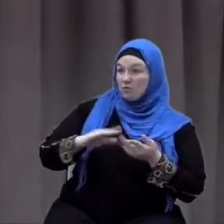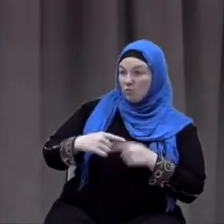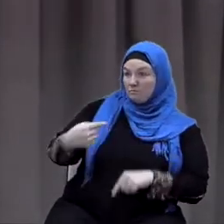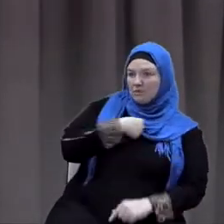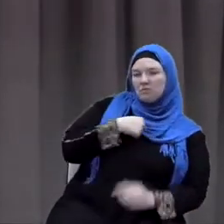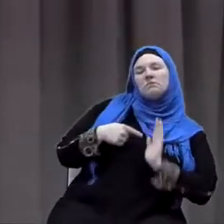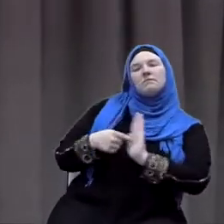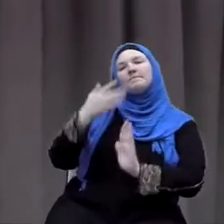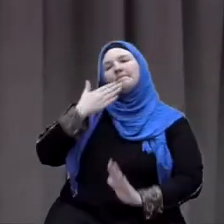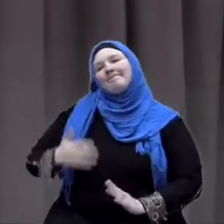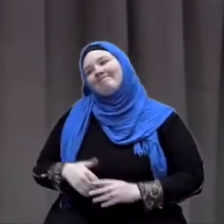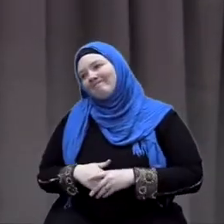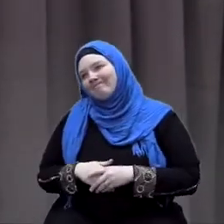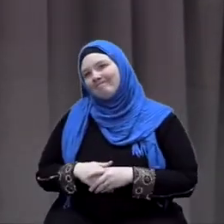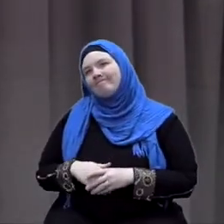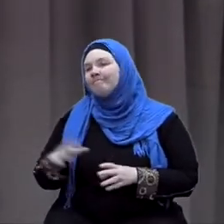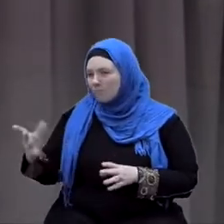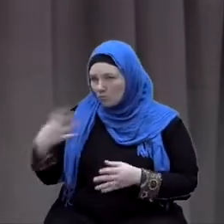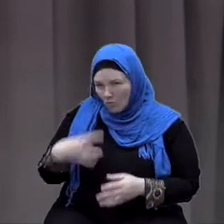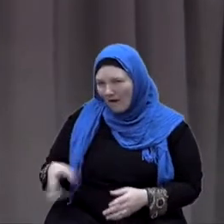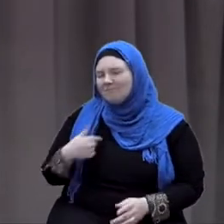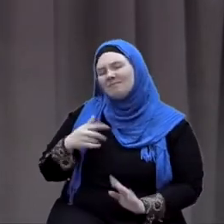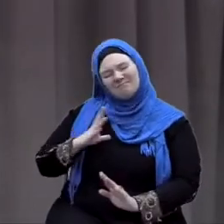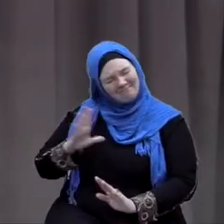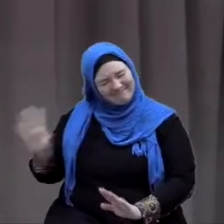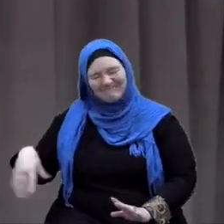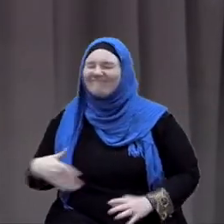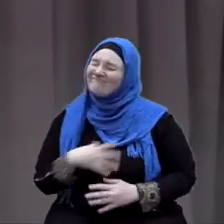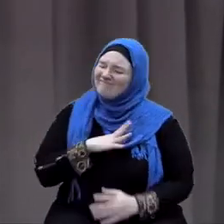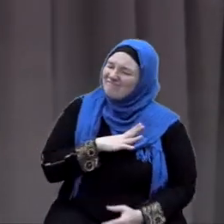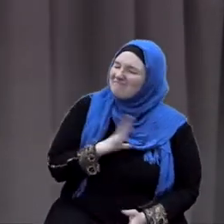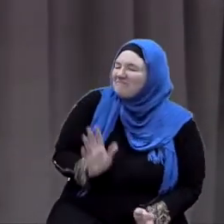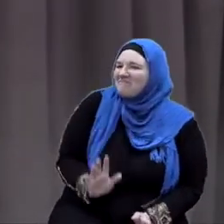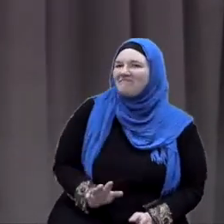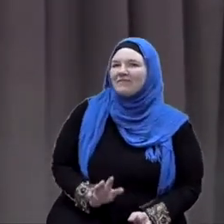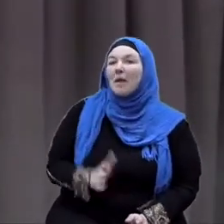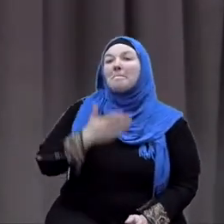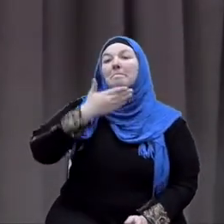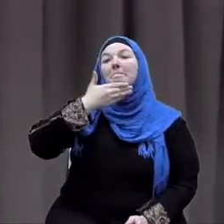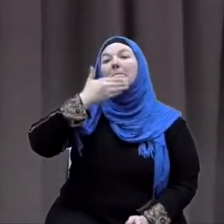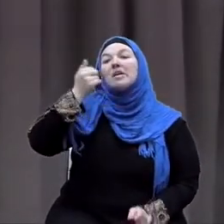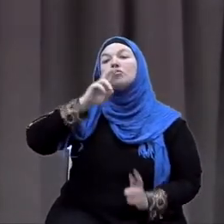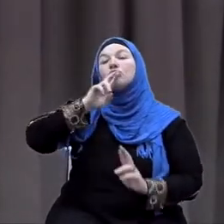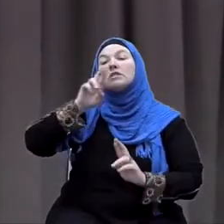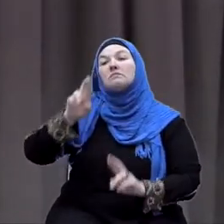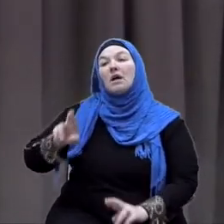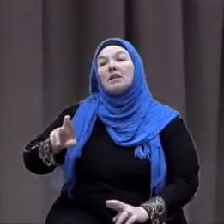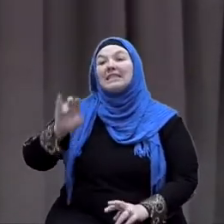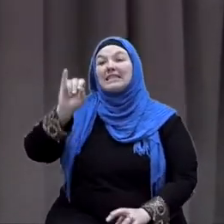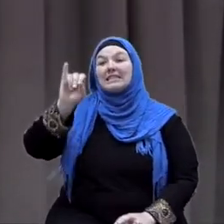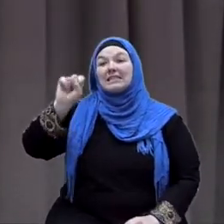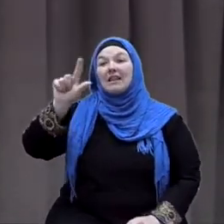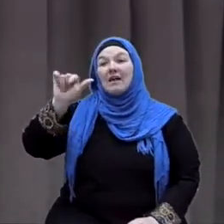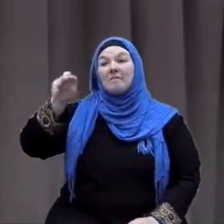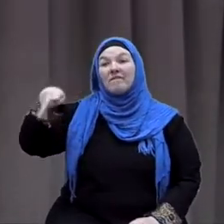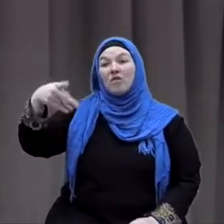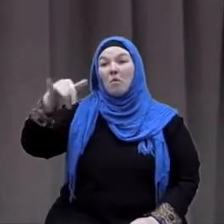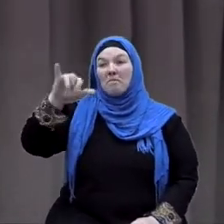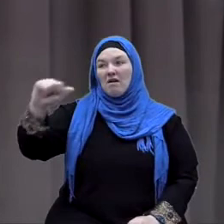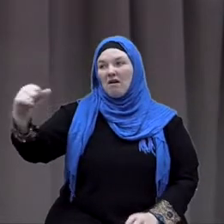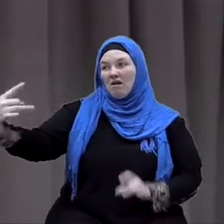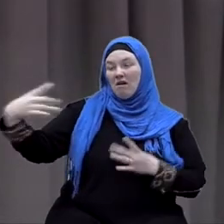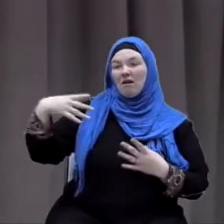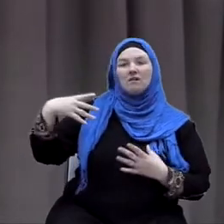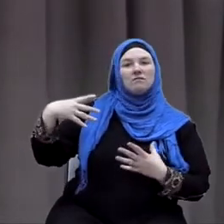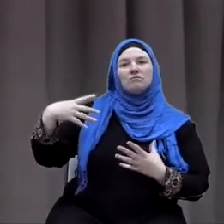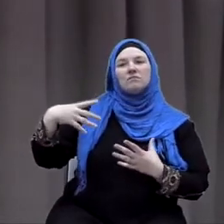says, اِدْفَعْ بِالَّتِي هِيَ أَحْسَنُ. The best response to Islamophobia is a